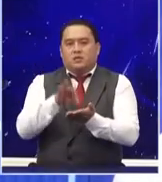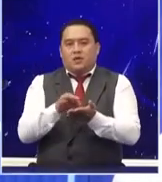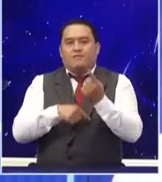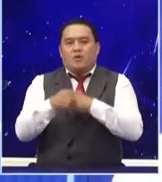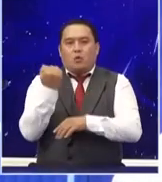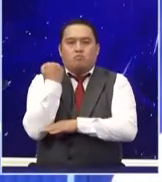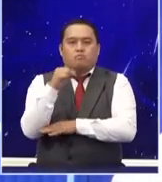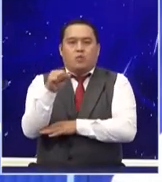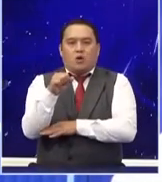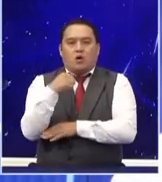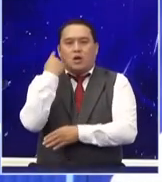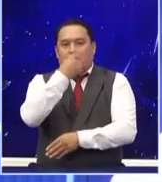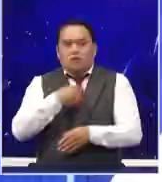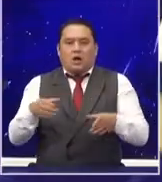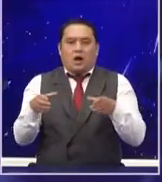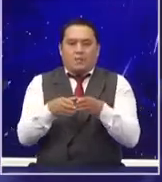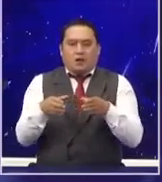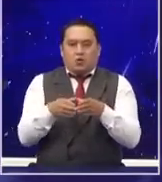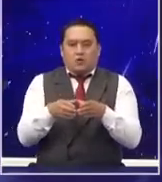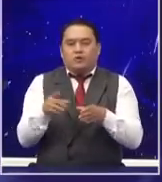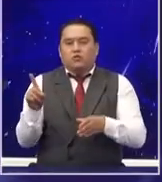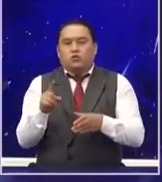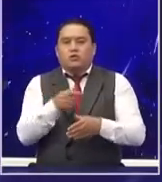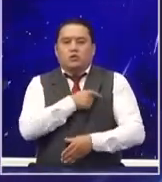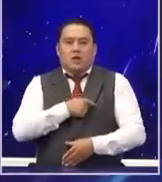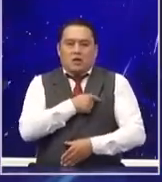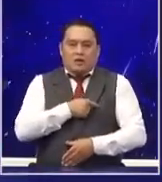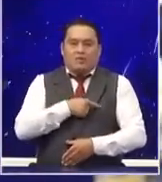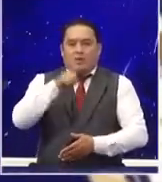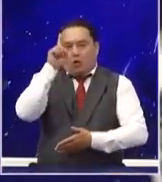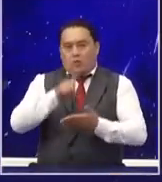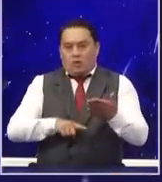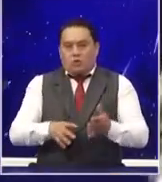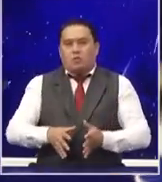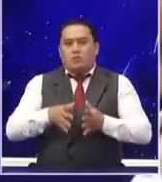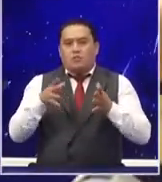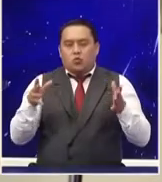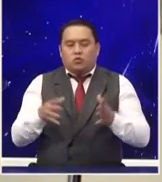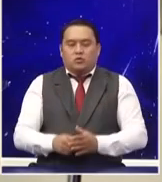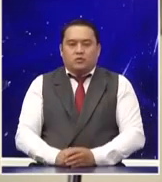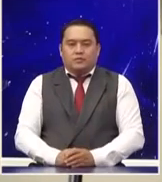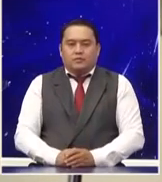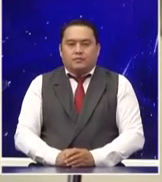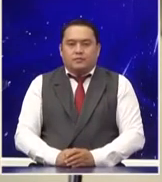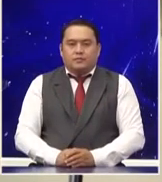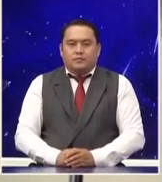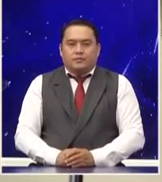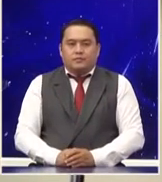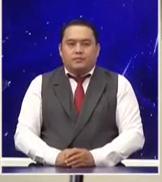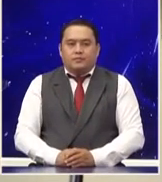вернуться с победой как в личном, так и в командном зачете. Тренеры также возлагают большие надежды на жетсуйских спортсменов.